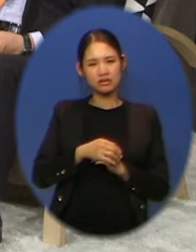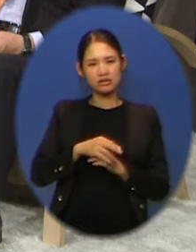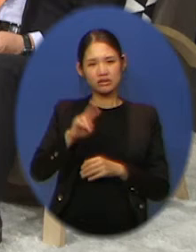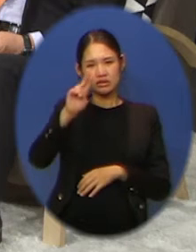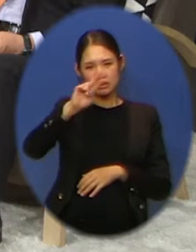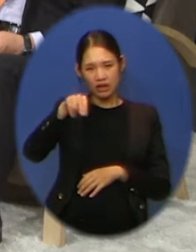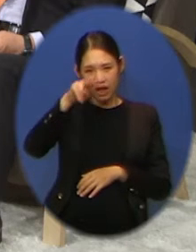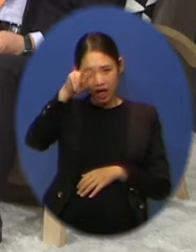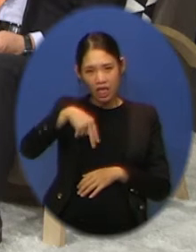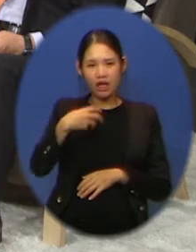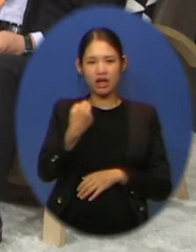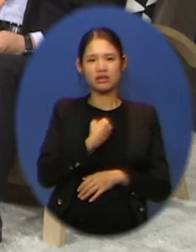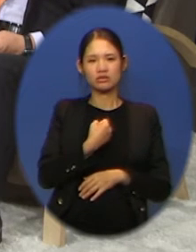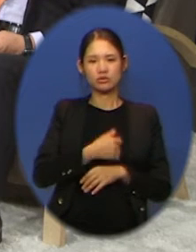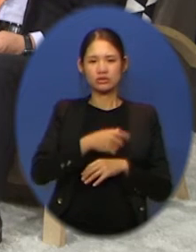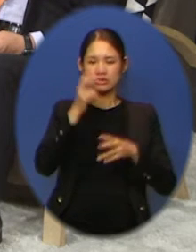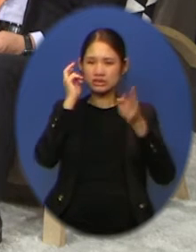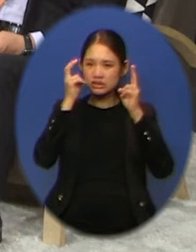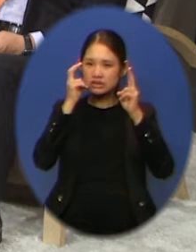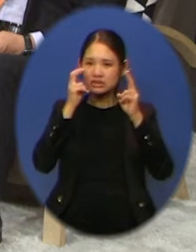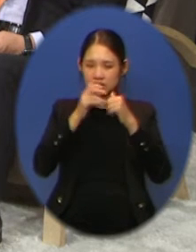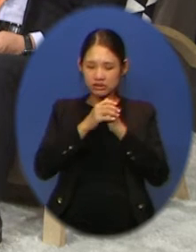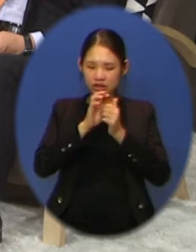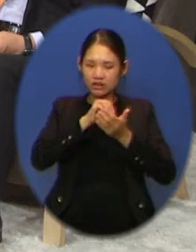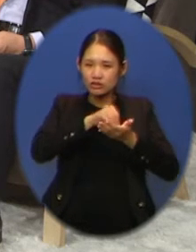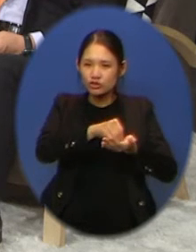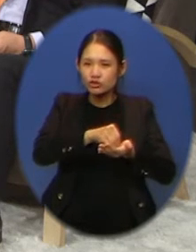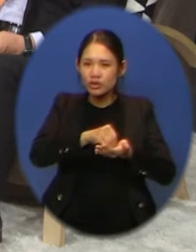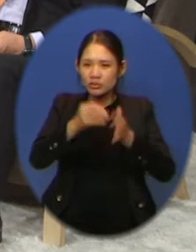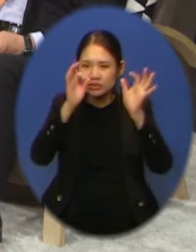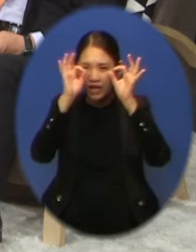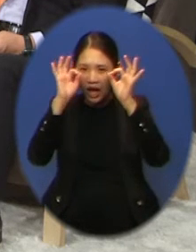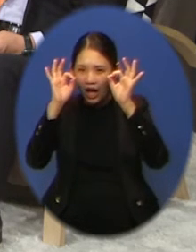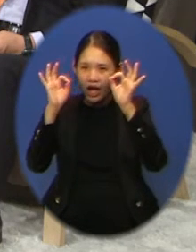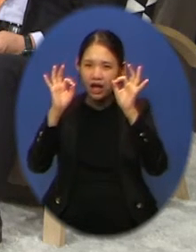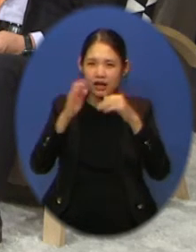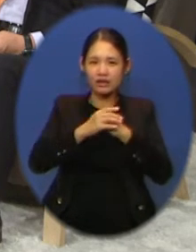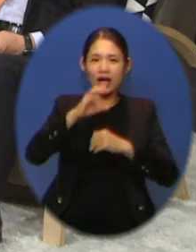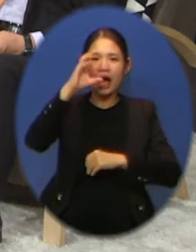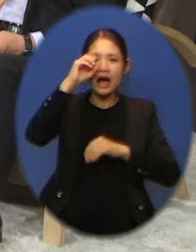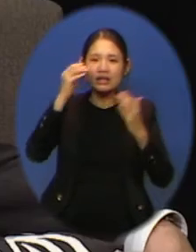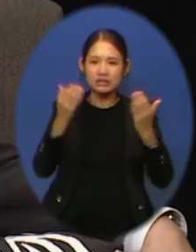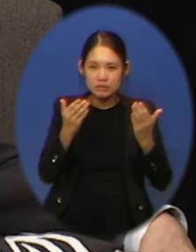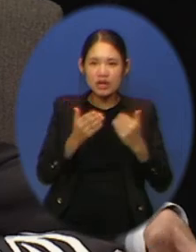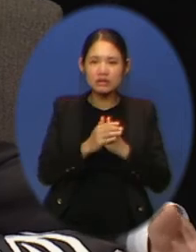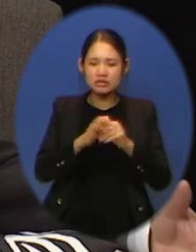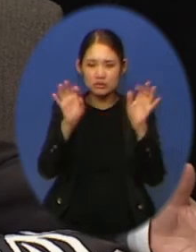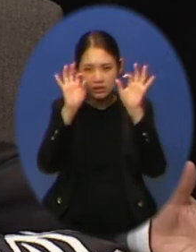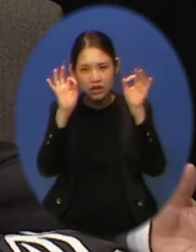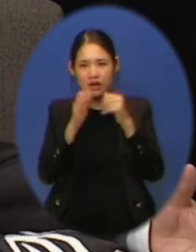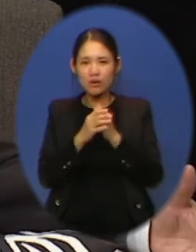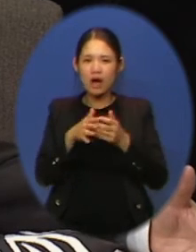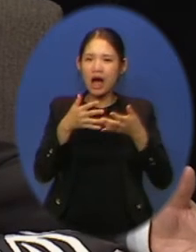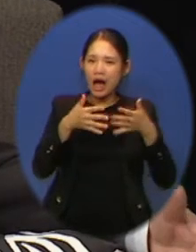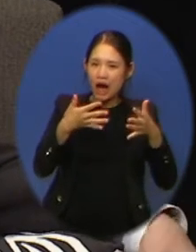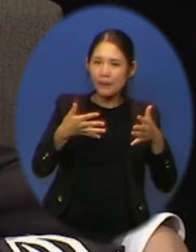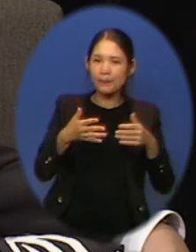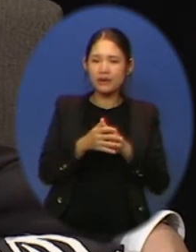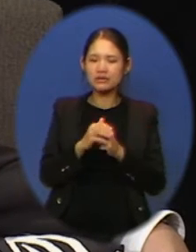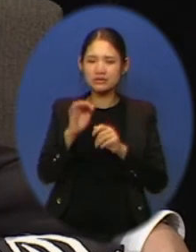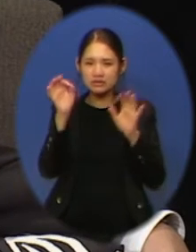당장 직장을 구해야겠고. 아르바이트를 아파트도 구하고 뭐 자취도